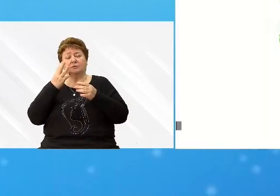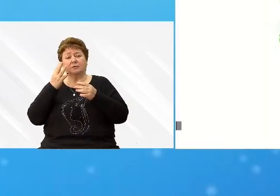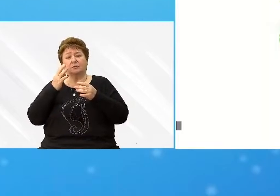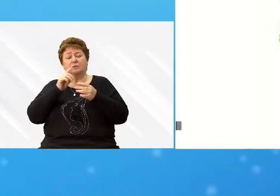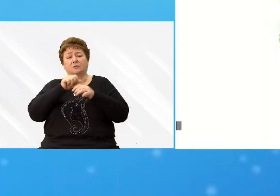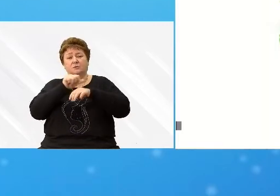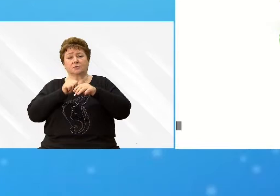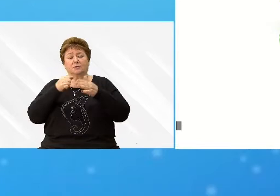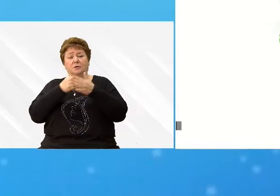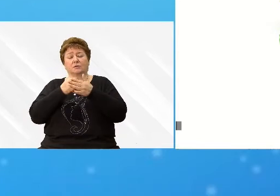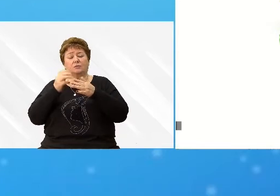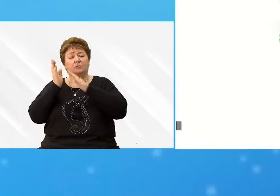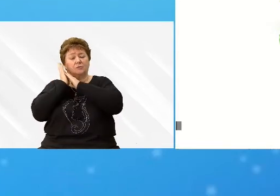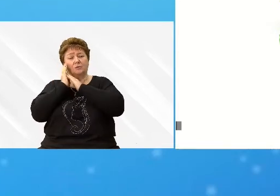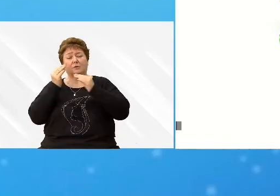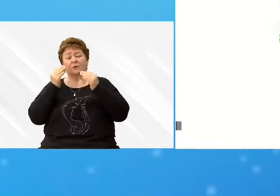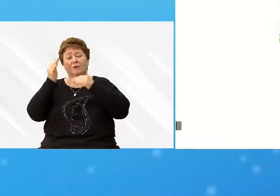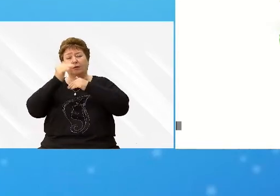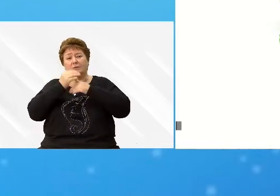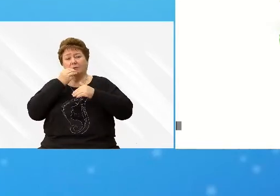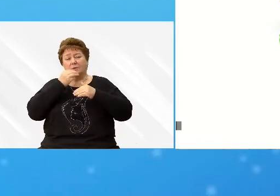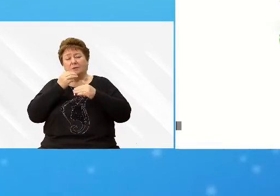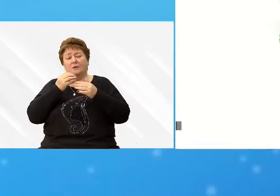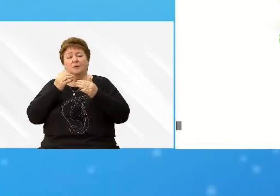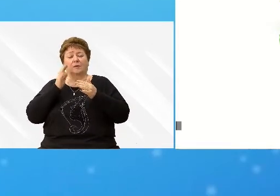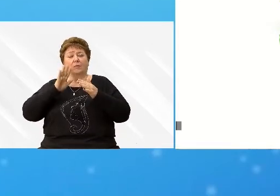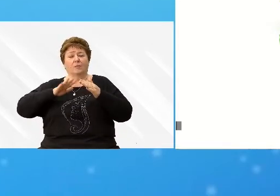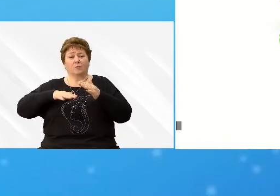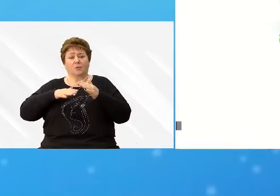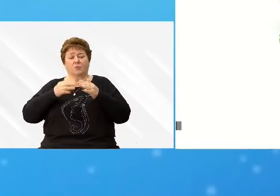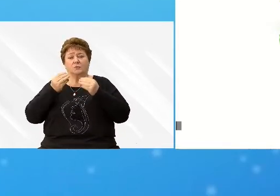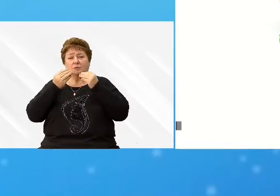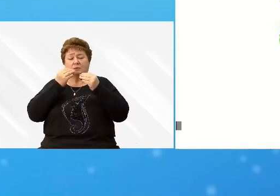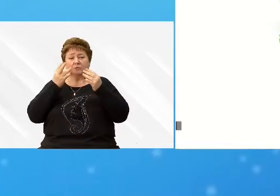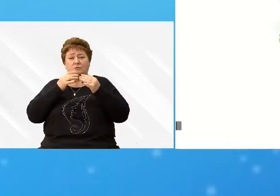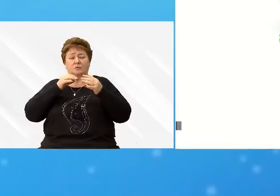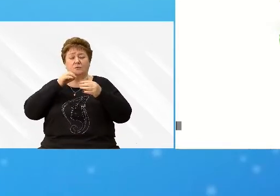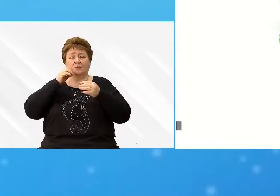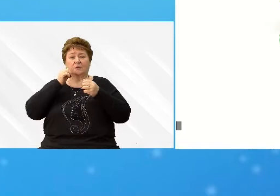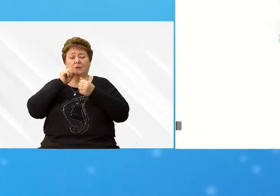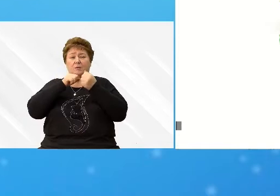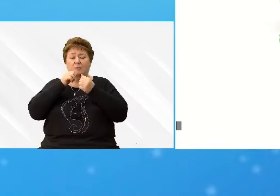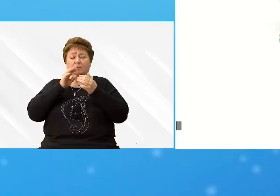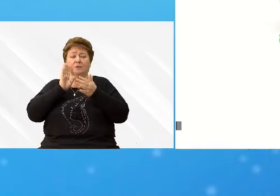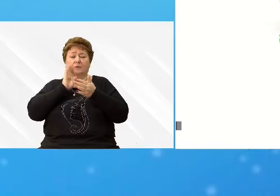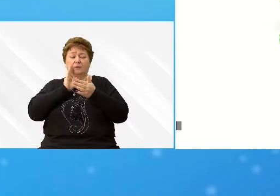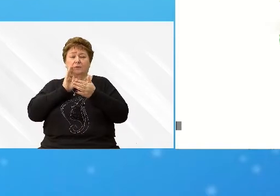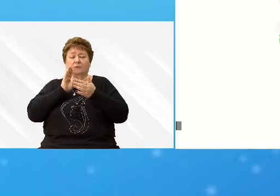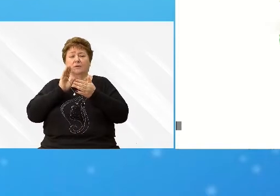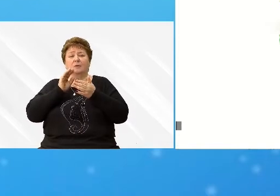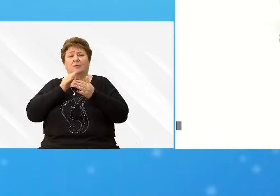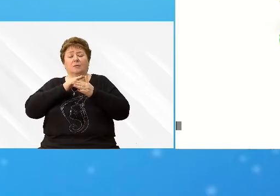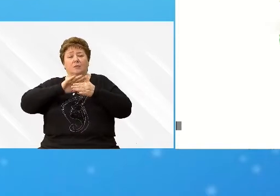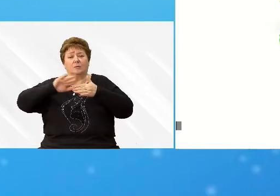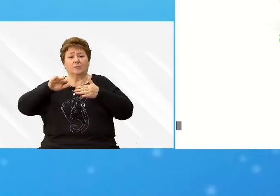после каждого приема пищи требуется ополоснуть рот очистить зубы от остатков